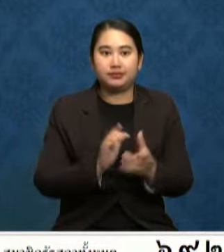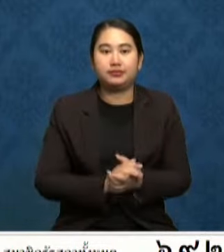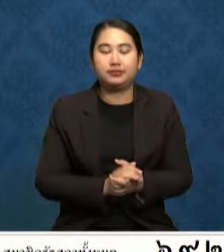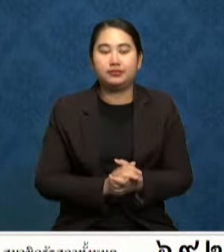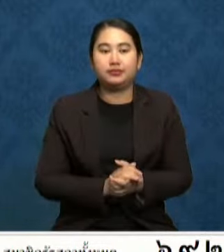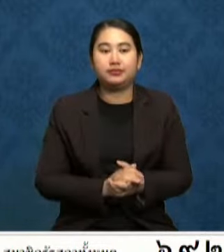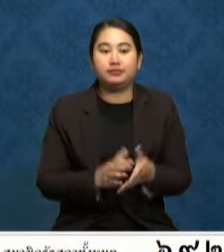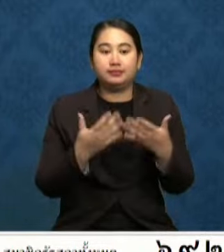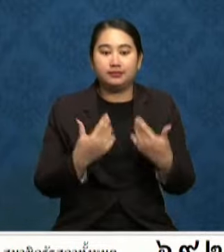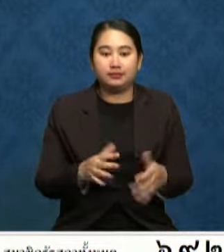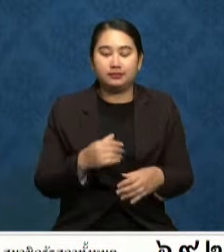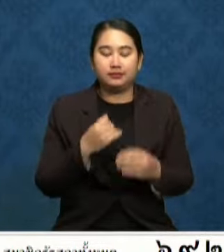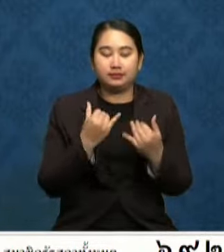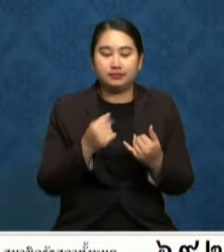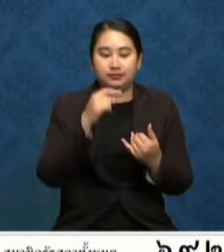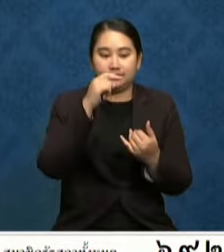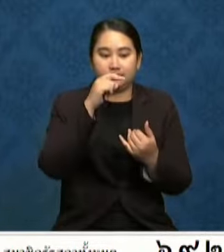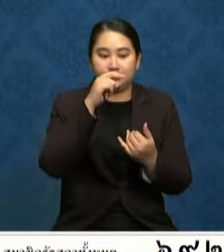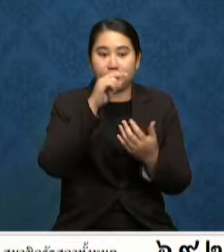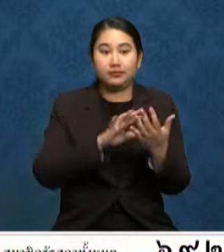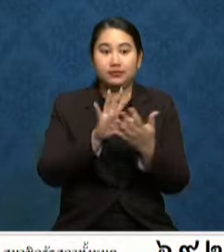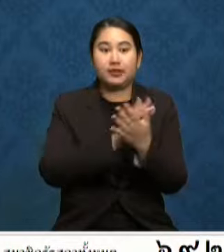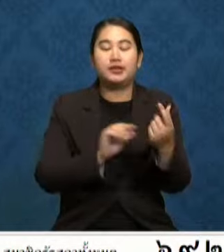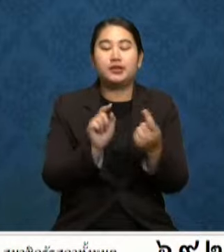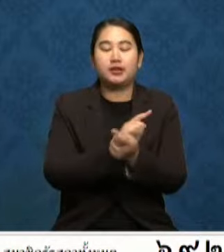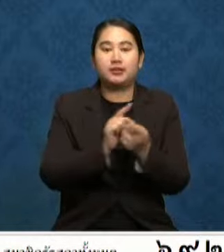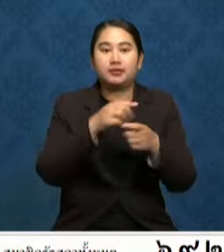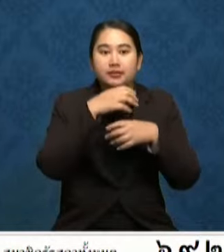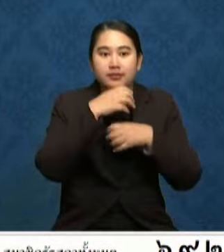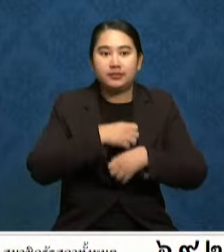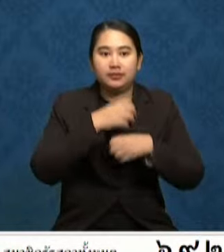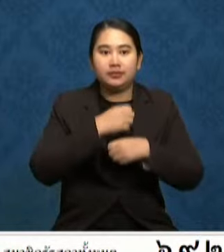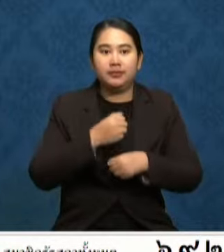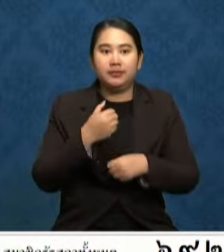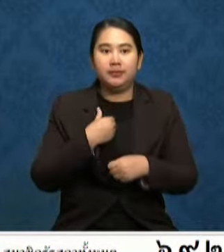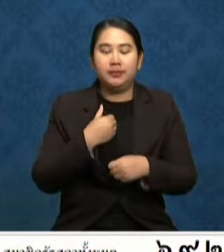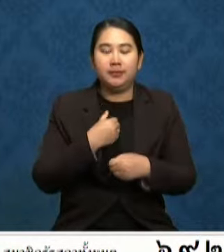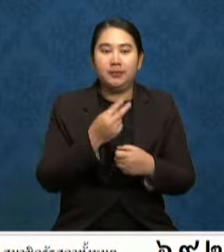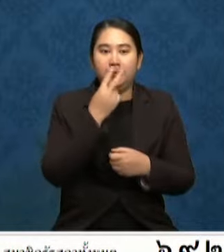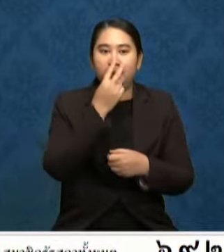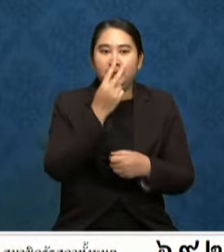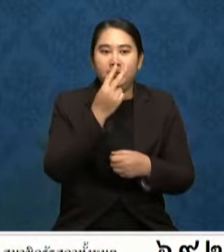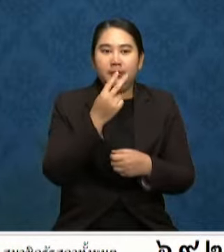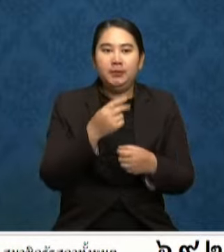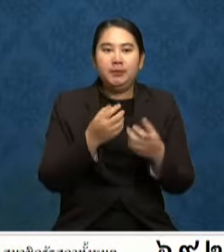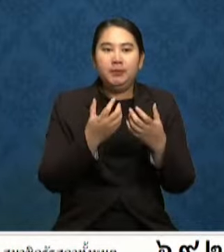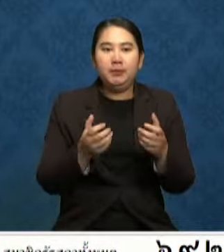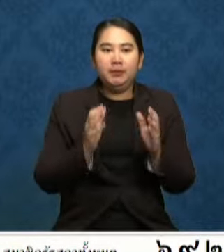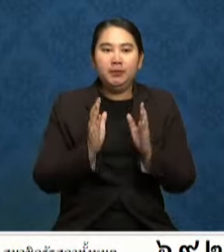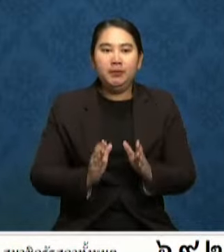ก็มองวาวัี้ประเทศกลเขาสู่สังคมผสงไวแล้วก็มองเหนด้วยว่าคุภาพซั ritm